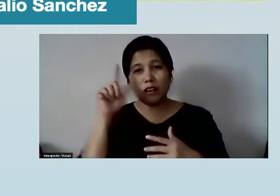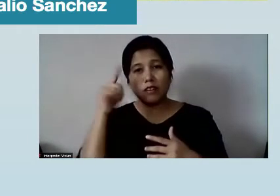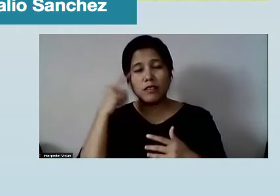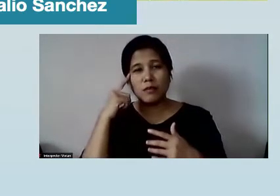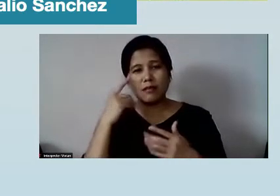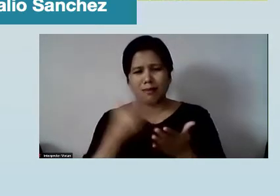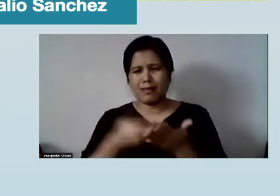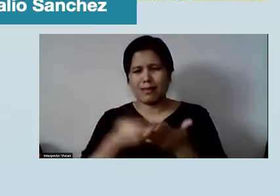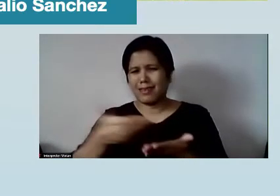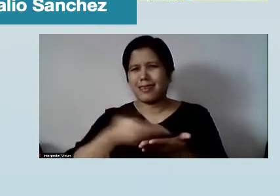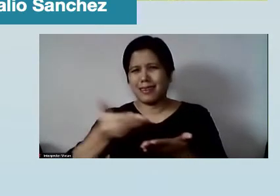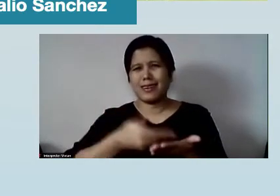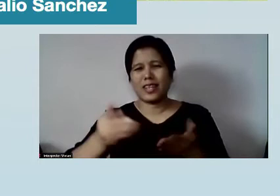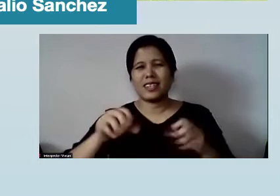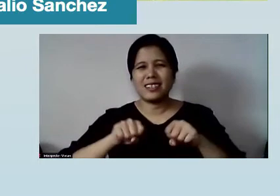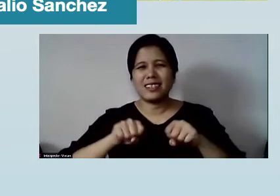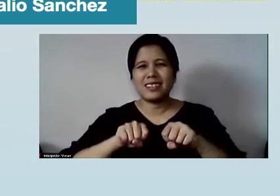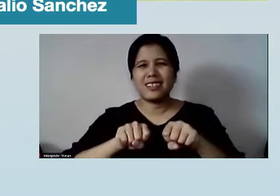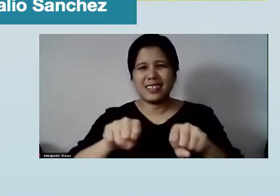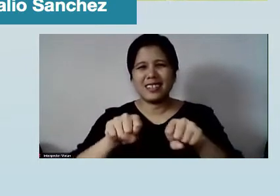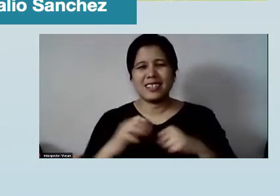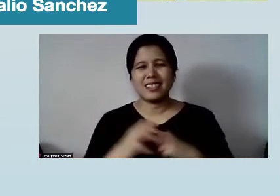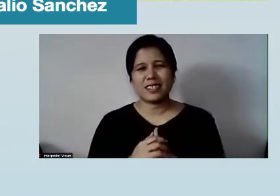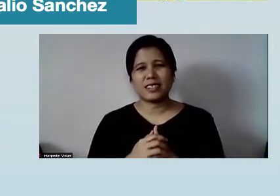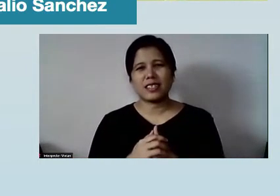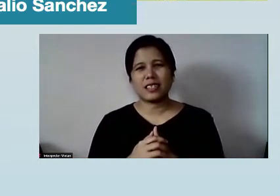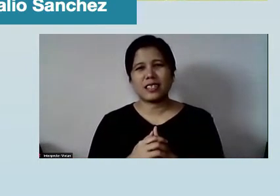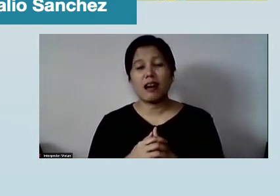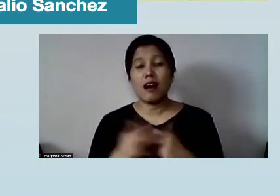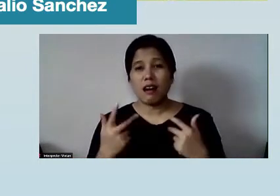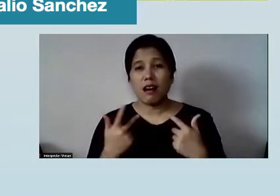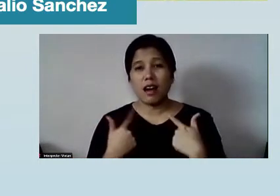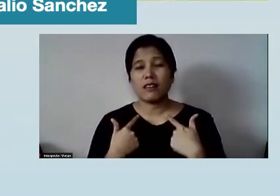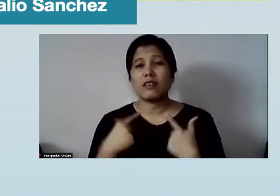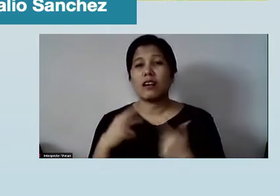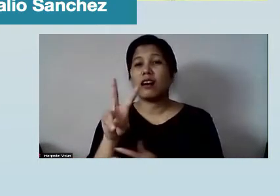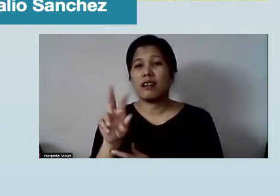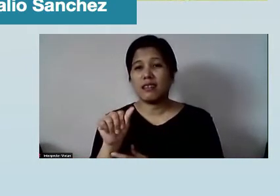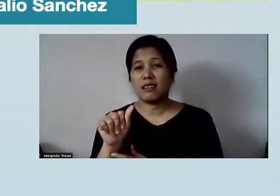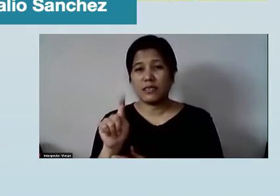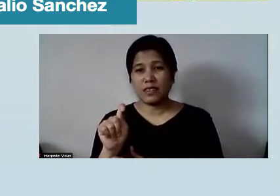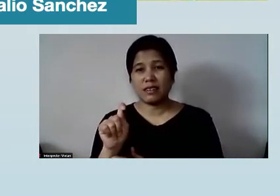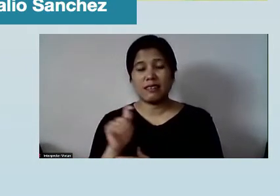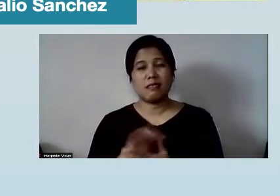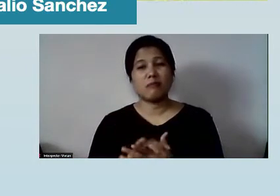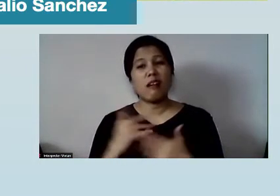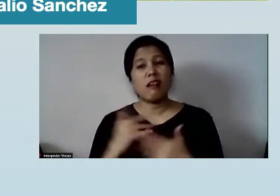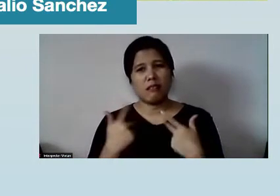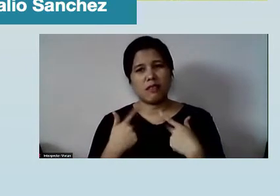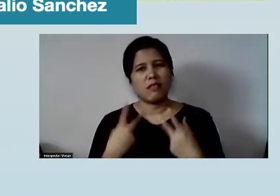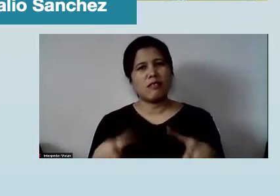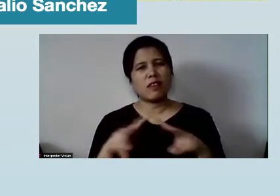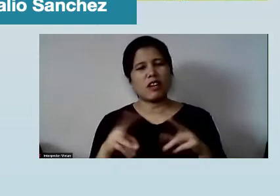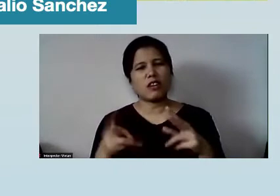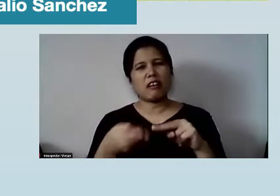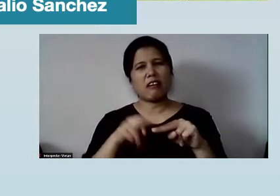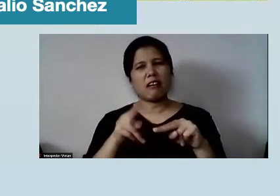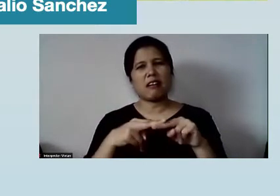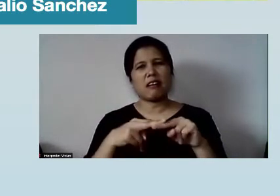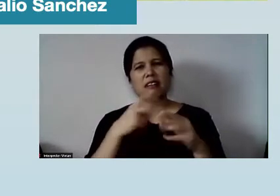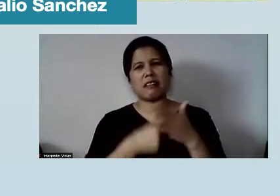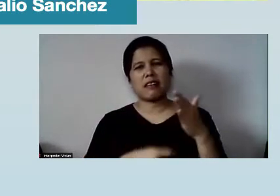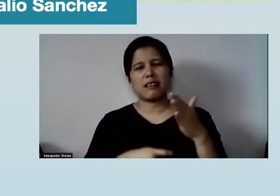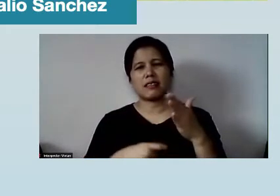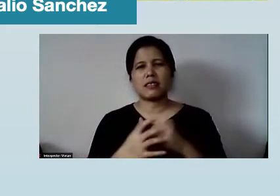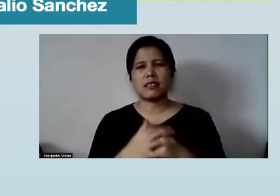O, mayroon value-added tax yun. Eh, di ba, indirectly, nagbabayad kayo ng tax